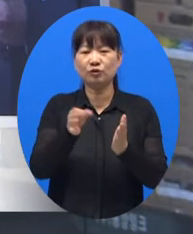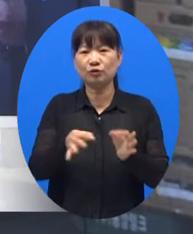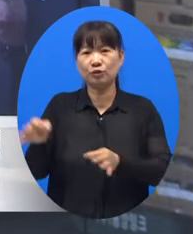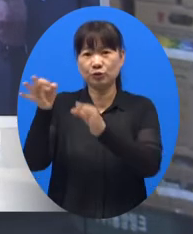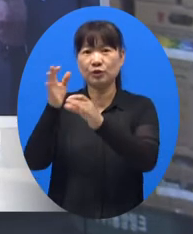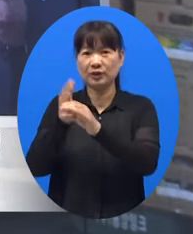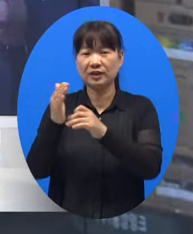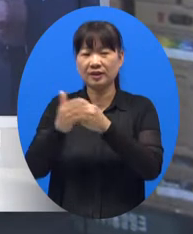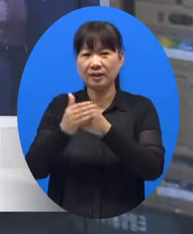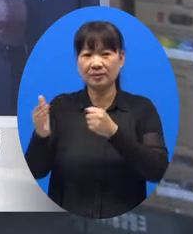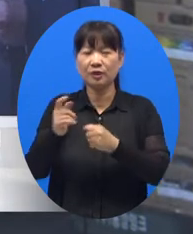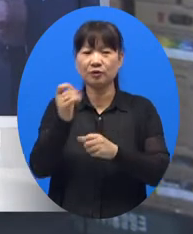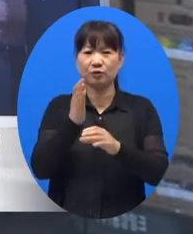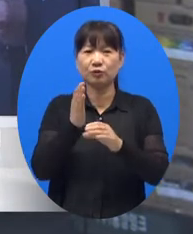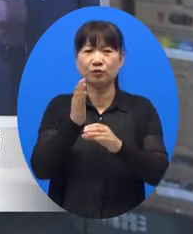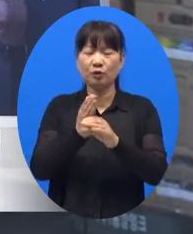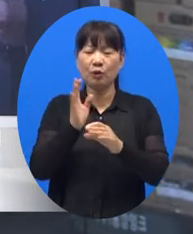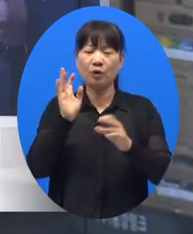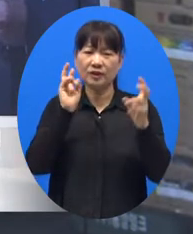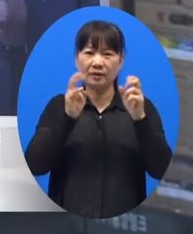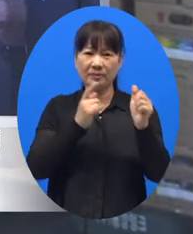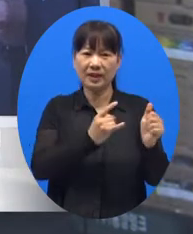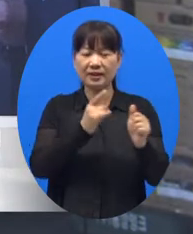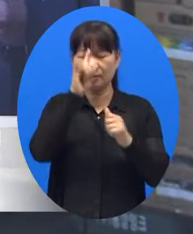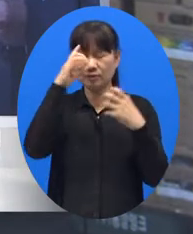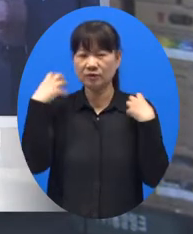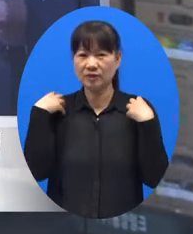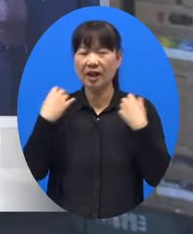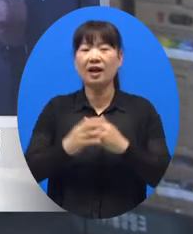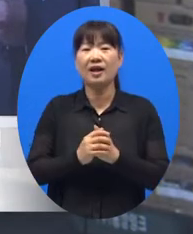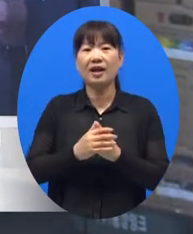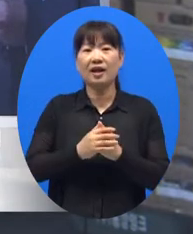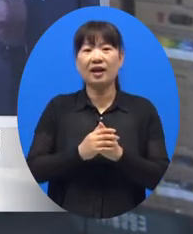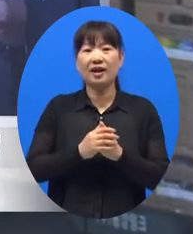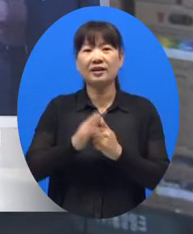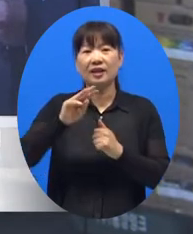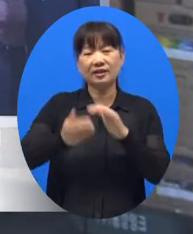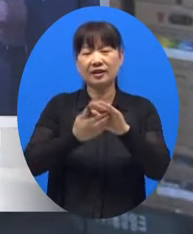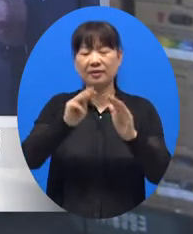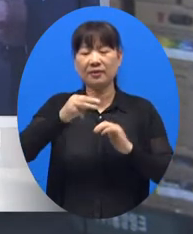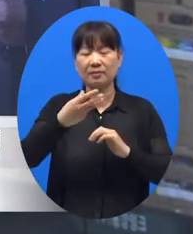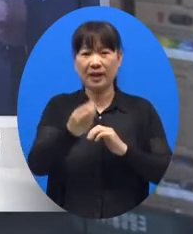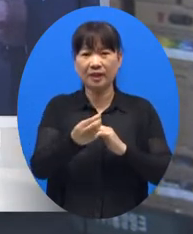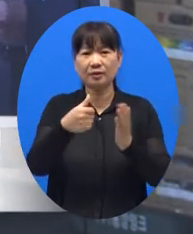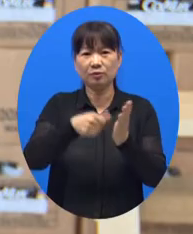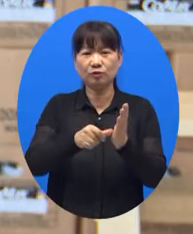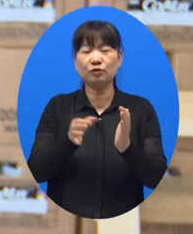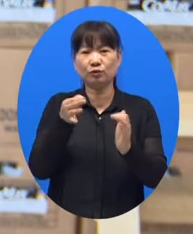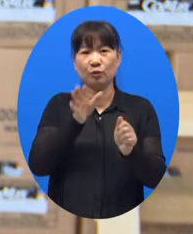300만 원까지 직접 물류비를 긴급 지원합니다. 관련 제도 알아두시죠. 최지연 기자입니다.